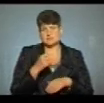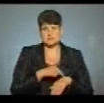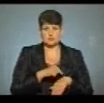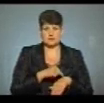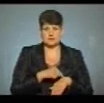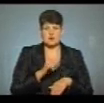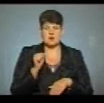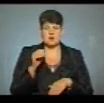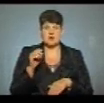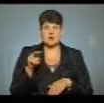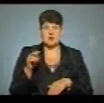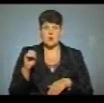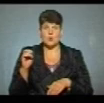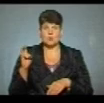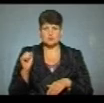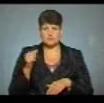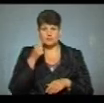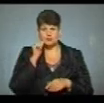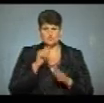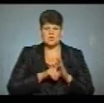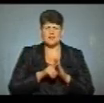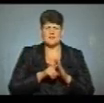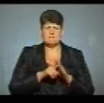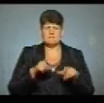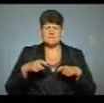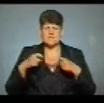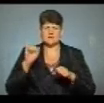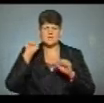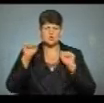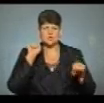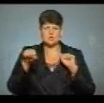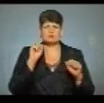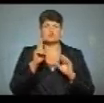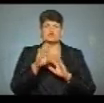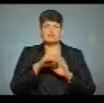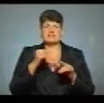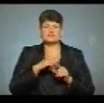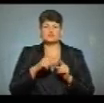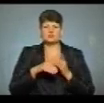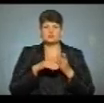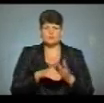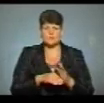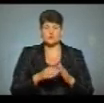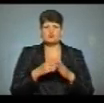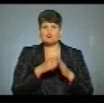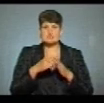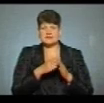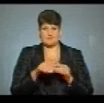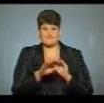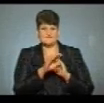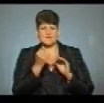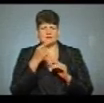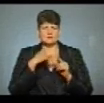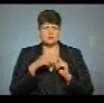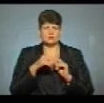от ця Альона з села, вчала бігати, стукати по сусідах, щоб хтось викликав швидку. Сусідка викликала швидку.